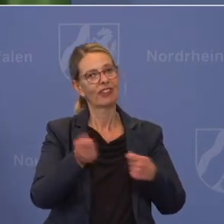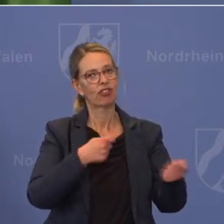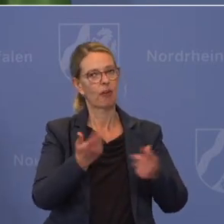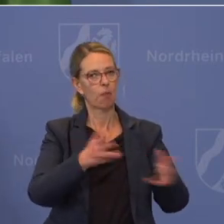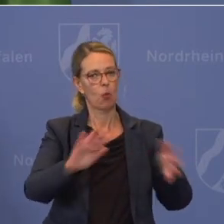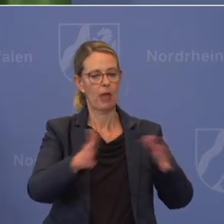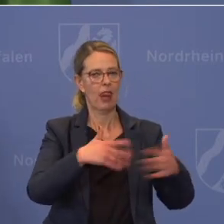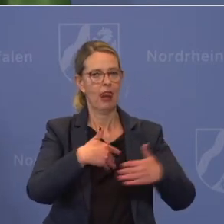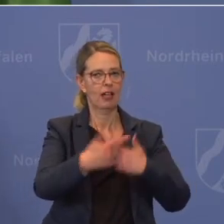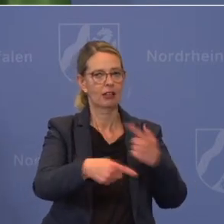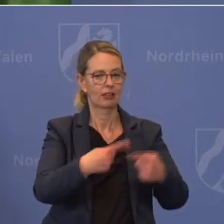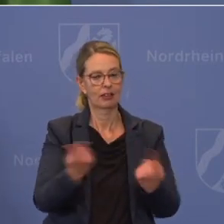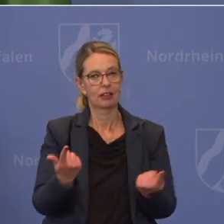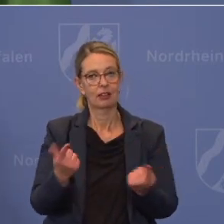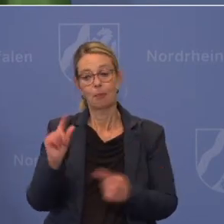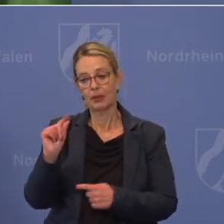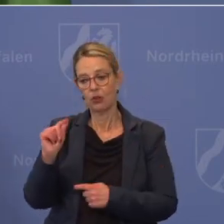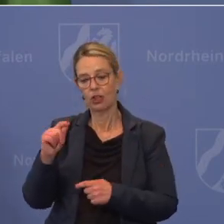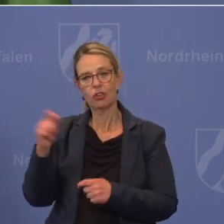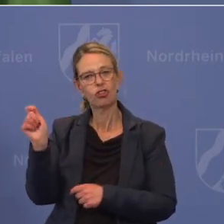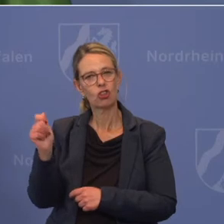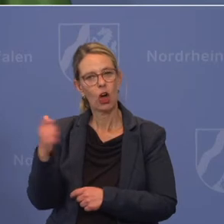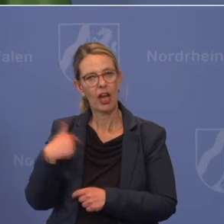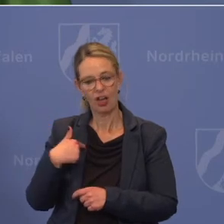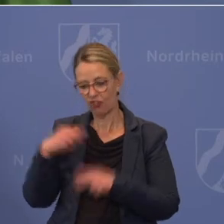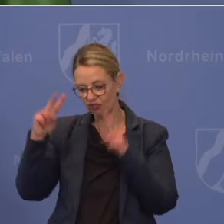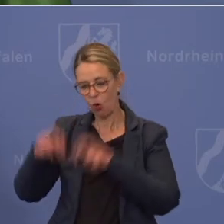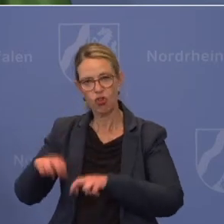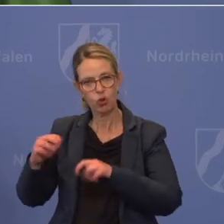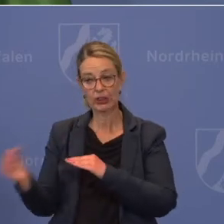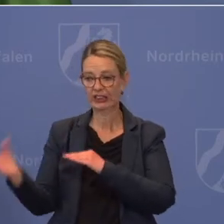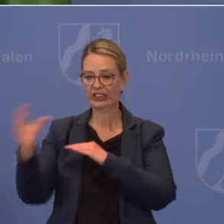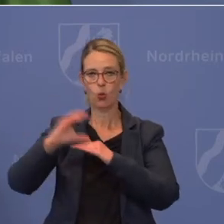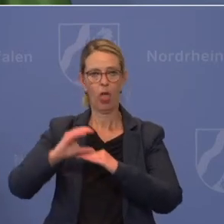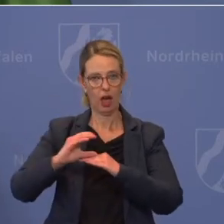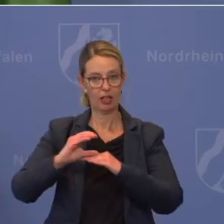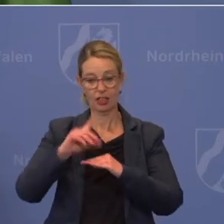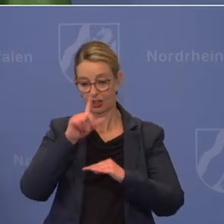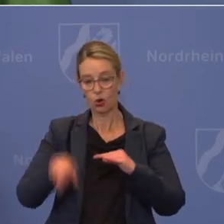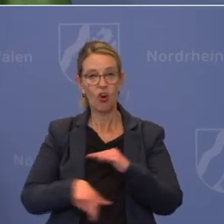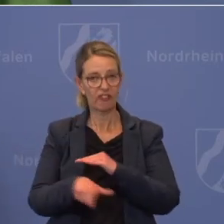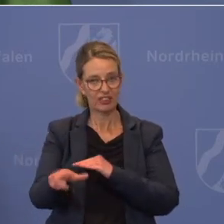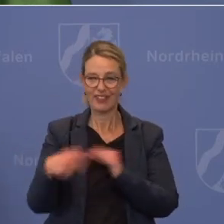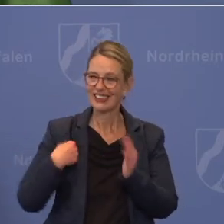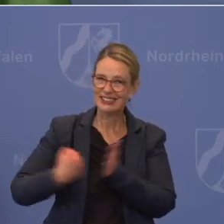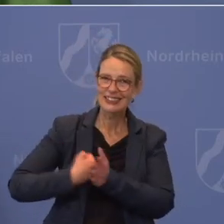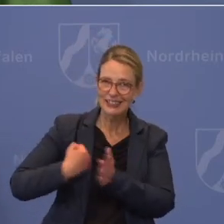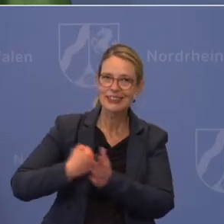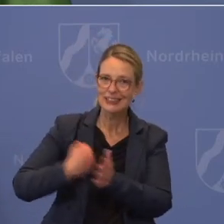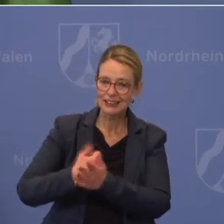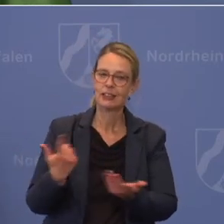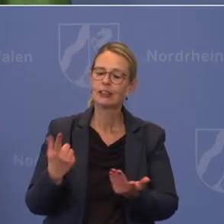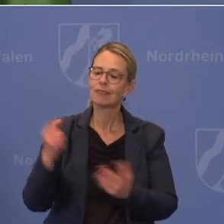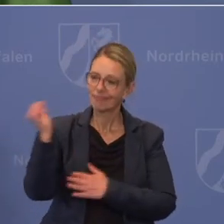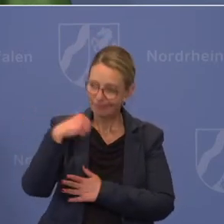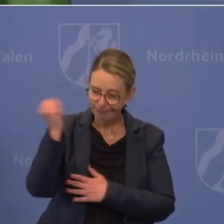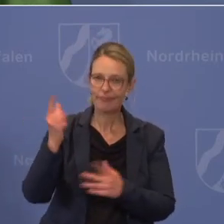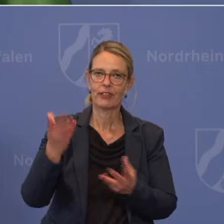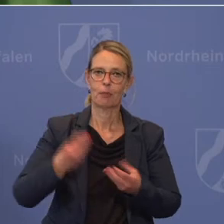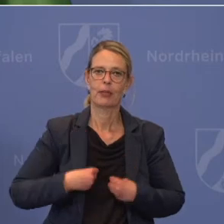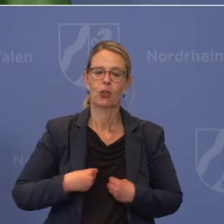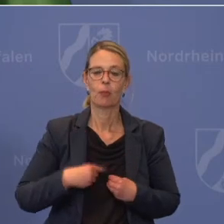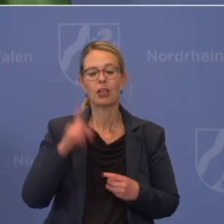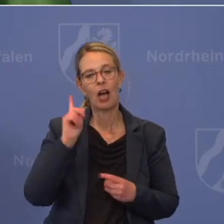der steuerlichen Forschungszulage, für die wir uns ja hier auch aus Nordrhein-Westfalen sehr eingesetzt haben. Das gilt auch für die